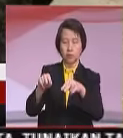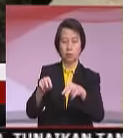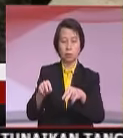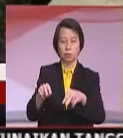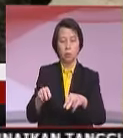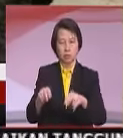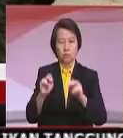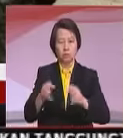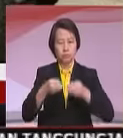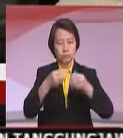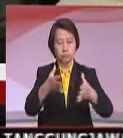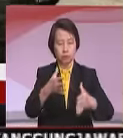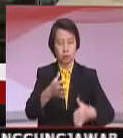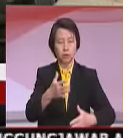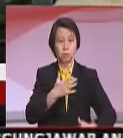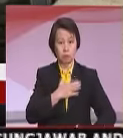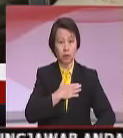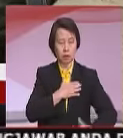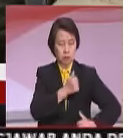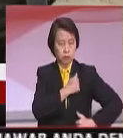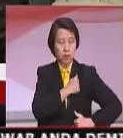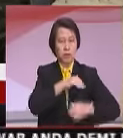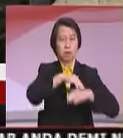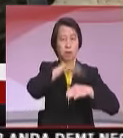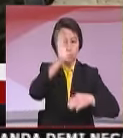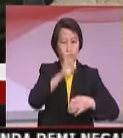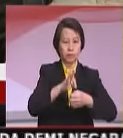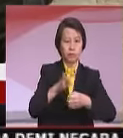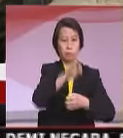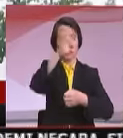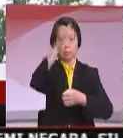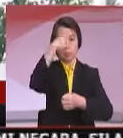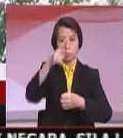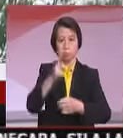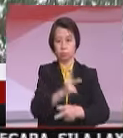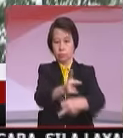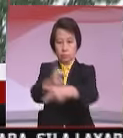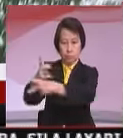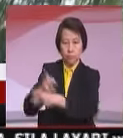memberikan kepada anggota saya untuk lebih bersemangat untuk kita menjaga.